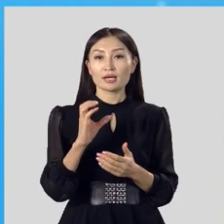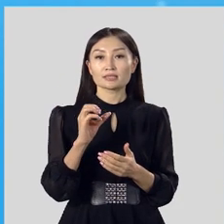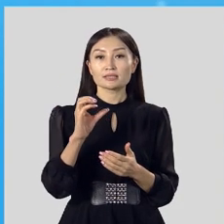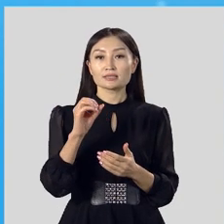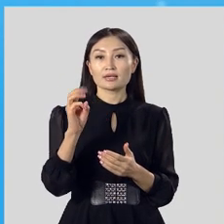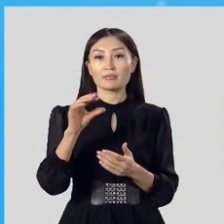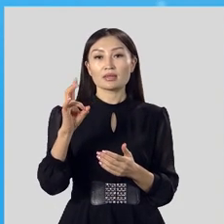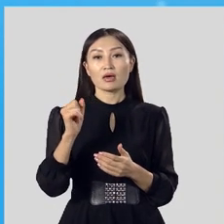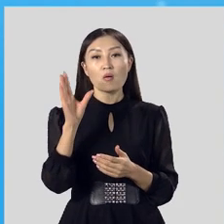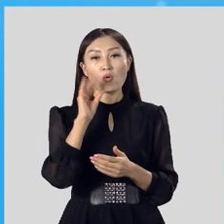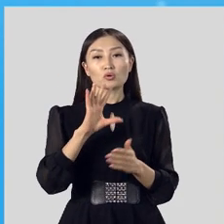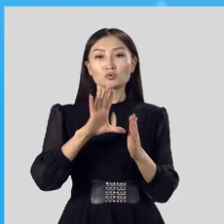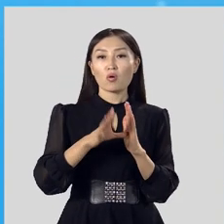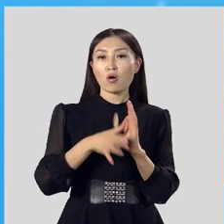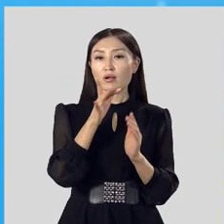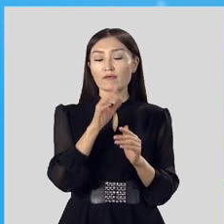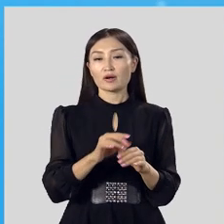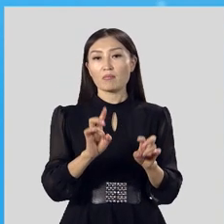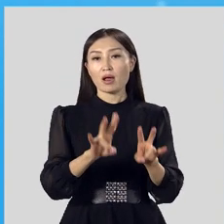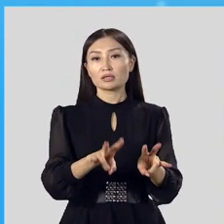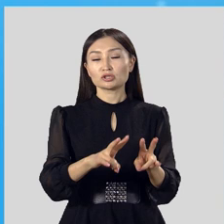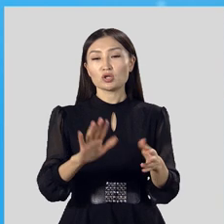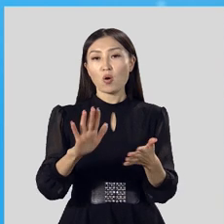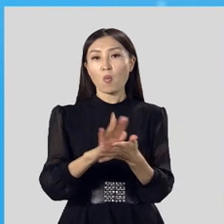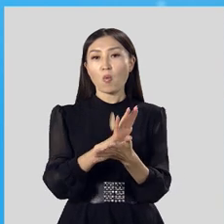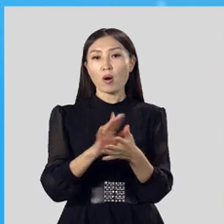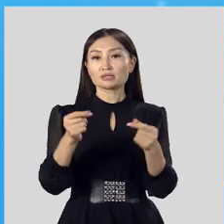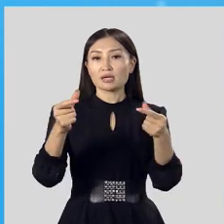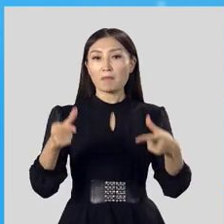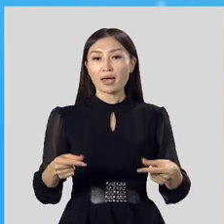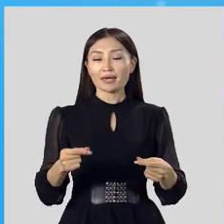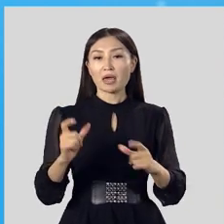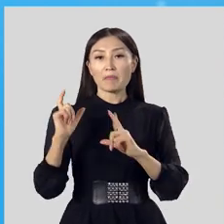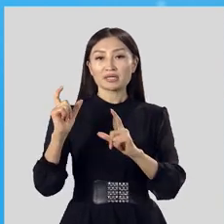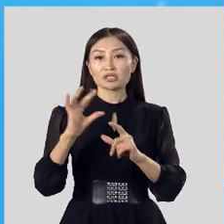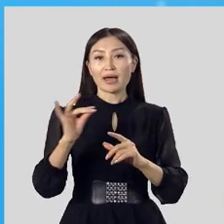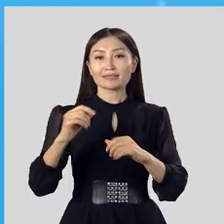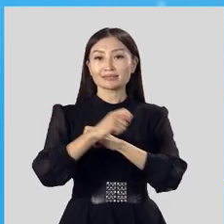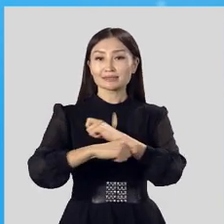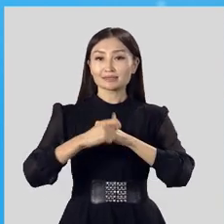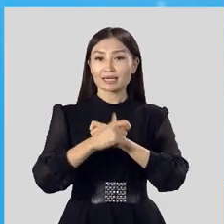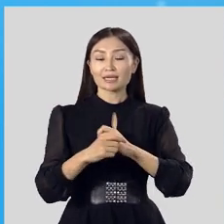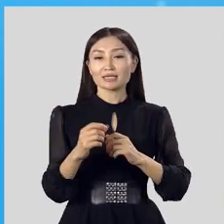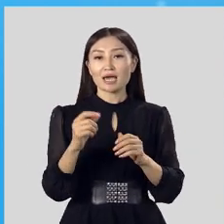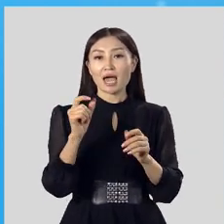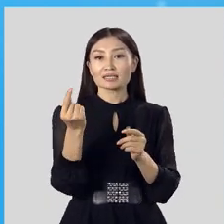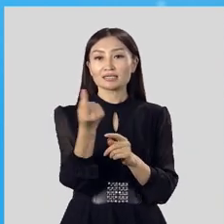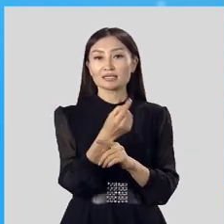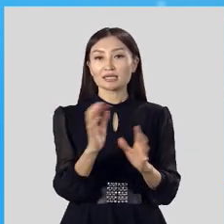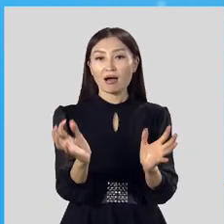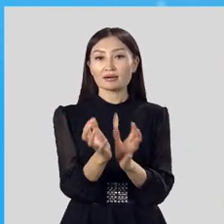Семена могут долгое время лежать в бумажных пакетах, в мешках из ткани, в зернохранилищах,